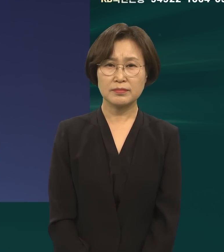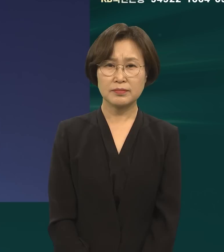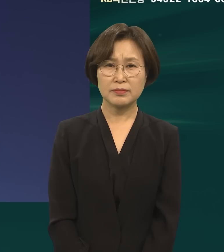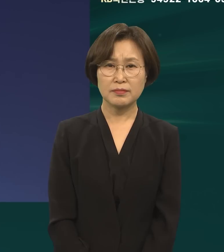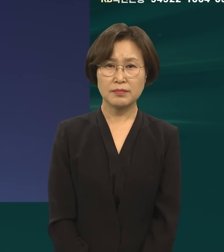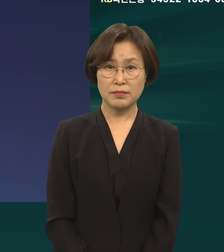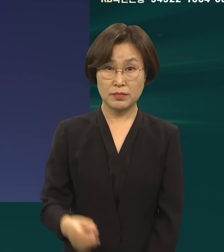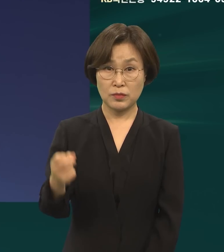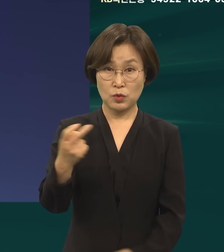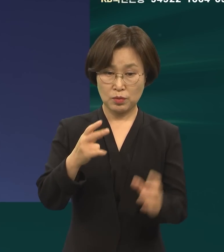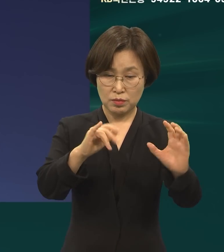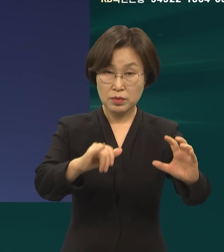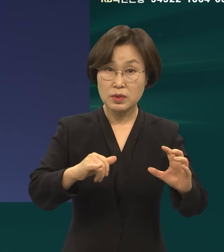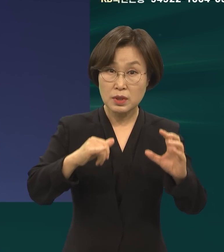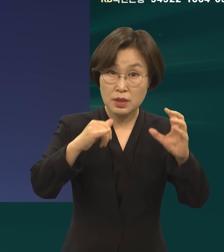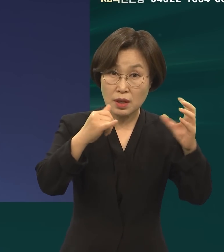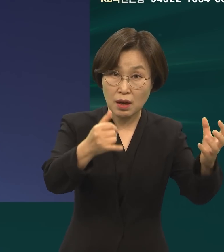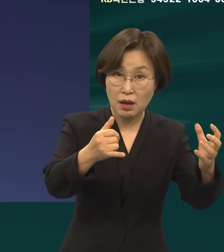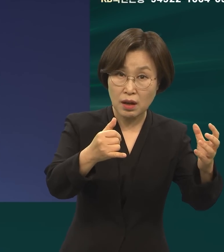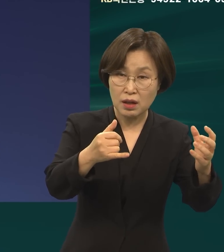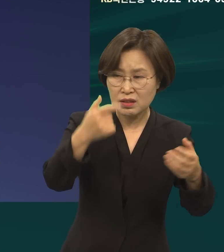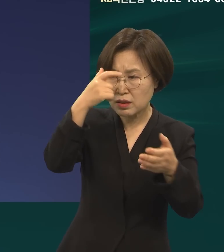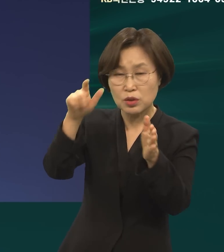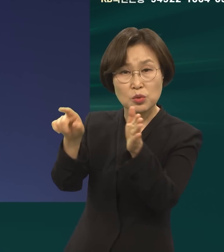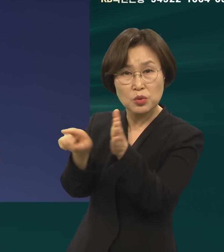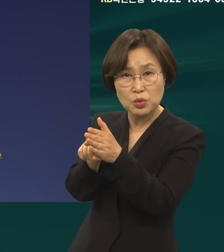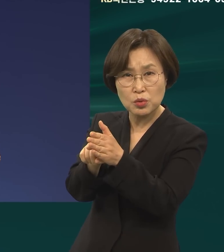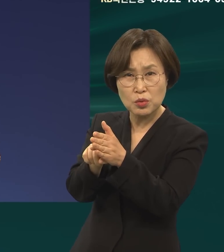그리고 세상은 기독교를 마구